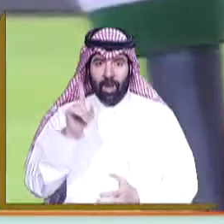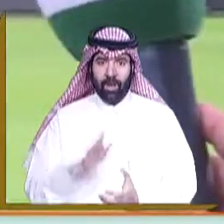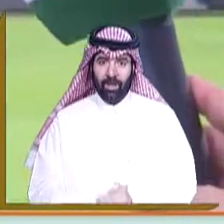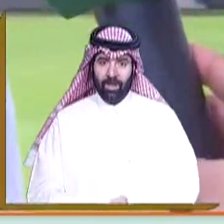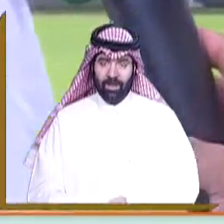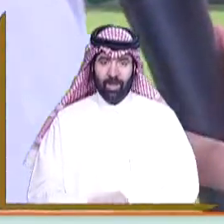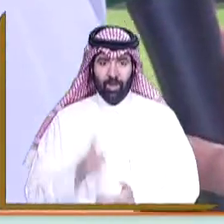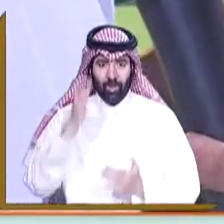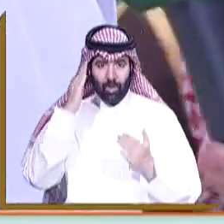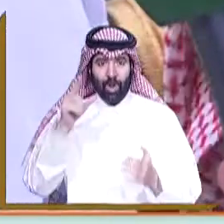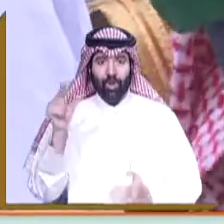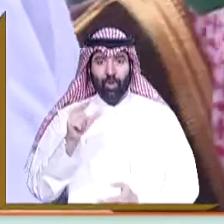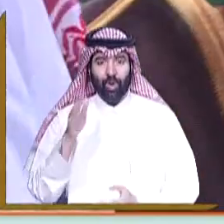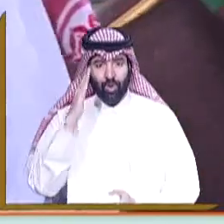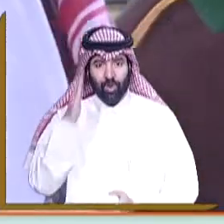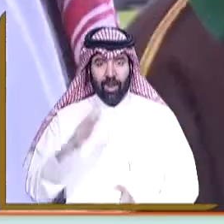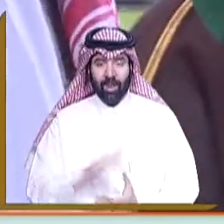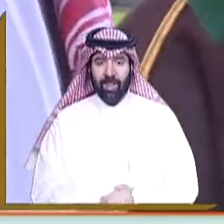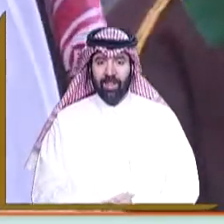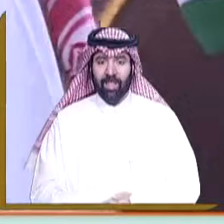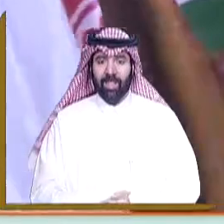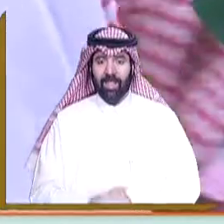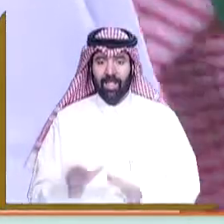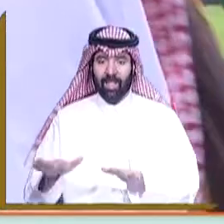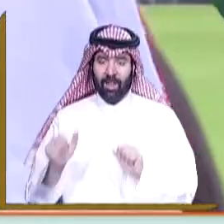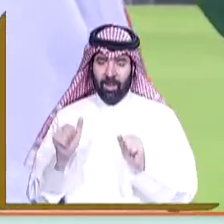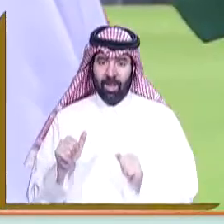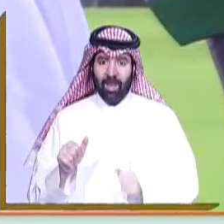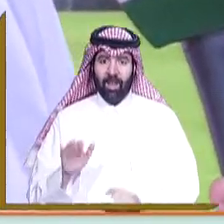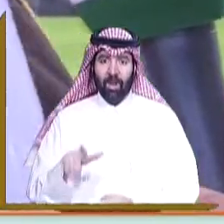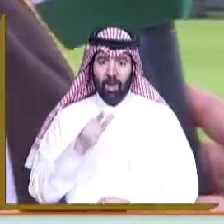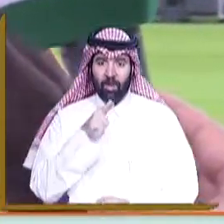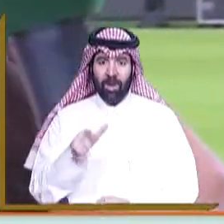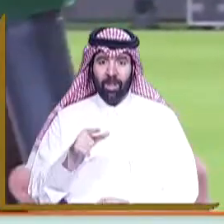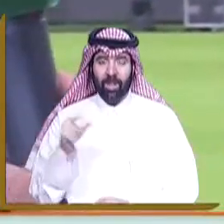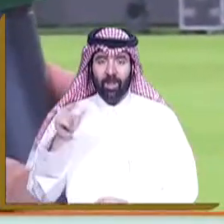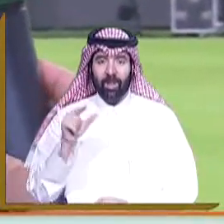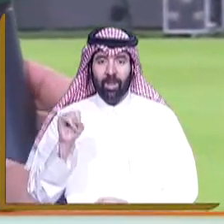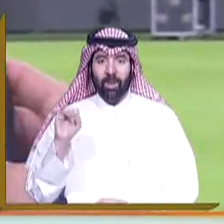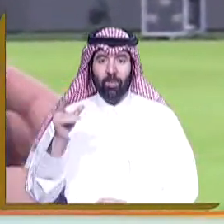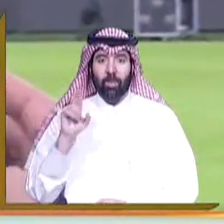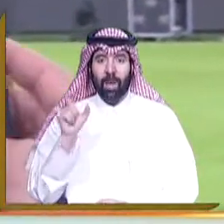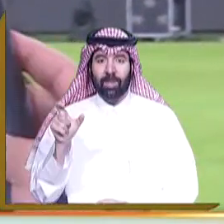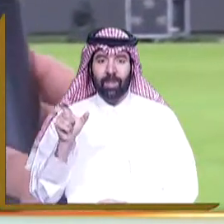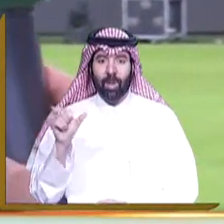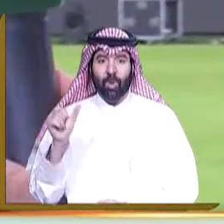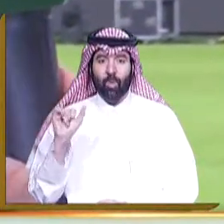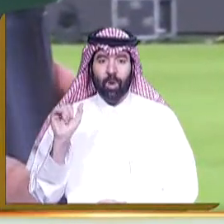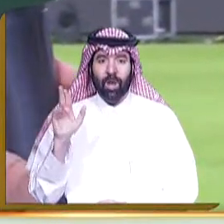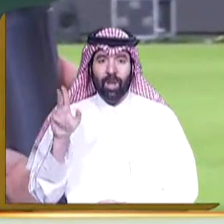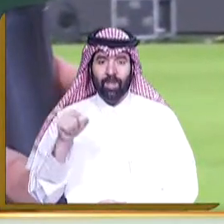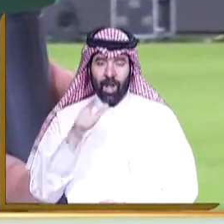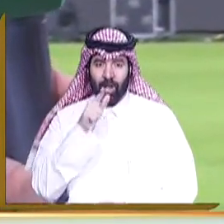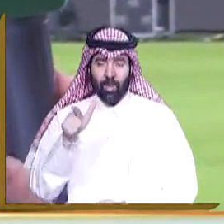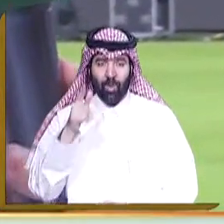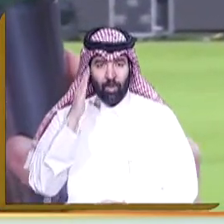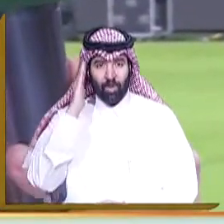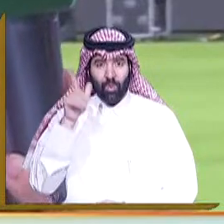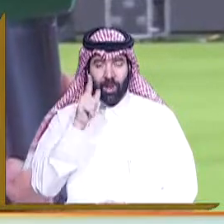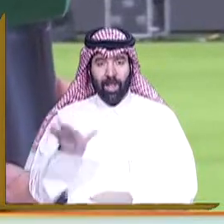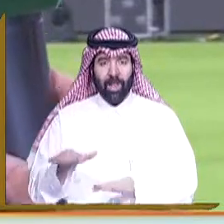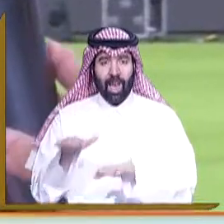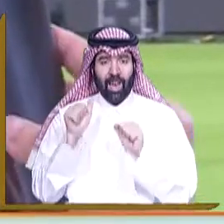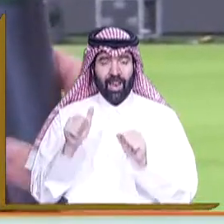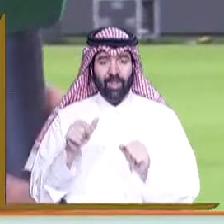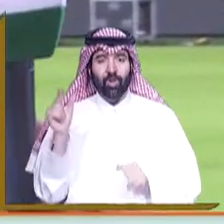شكرا لتواجدك معنا دكتور عبد العزيز. أنتقل زميلي عبد الرحمن إلى الدكتور مازن النويصر وهو عريس هذه الليلة.